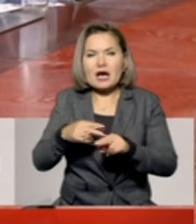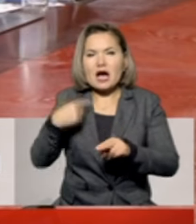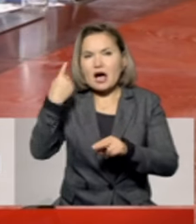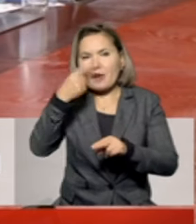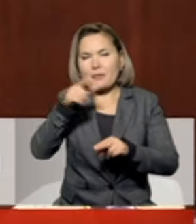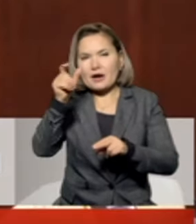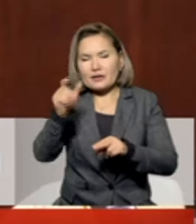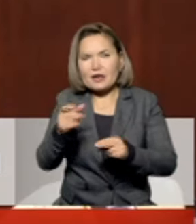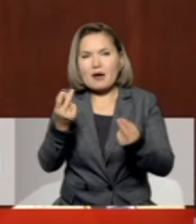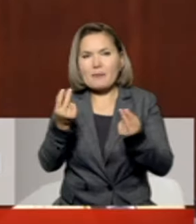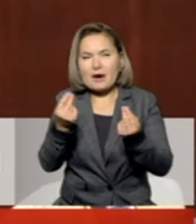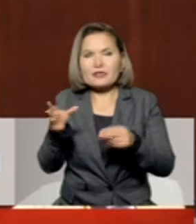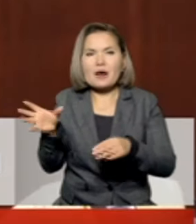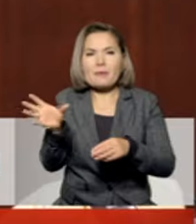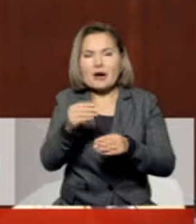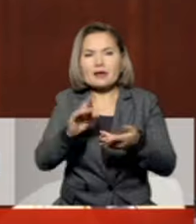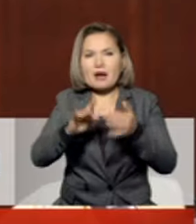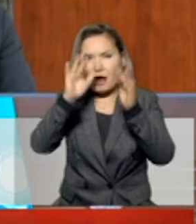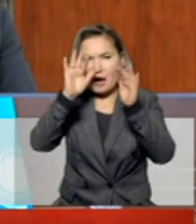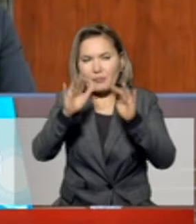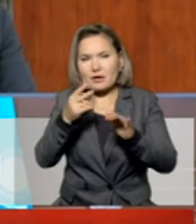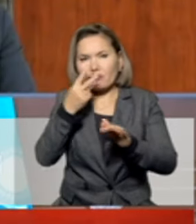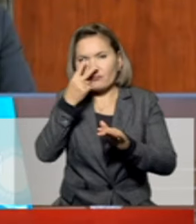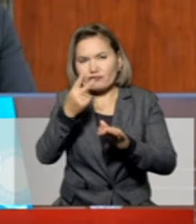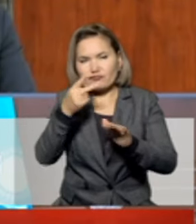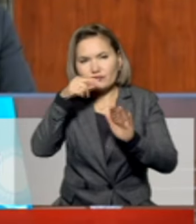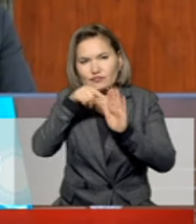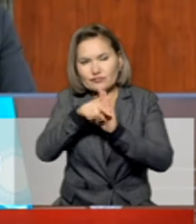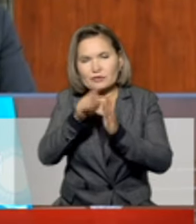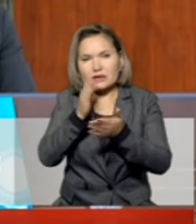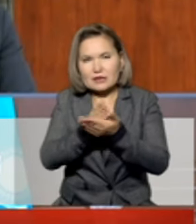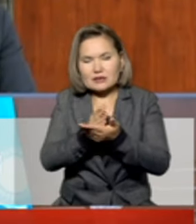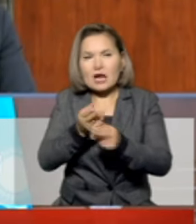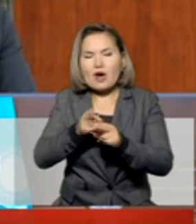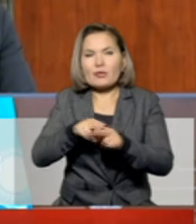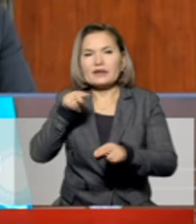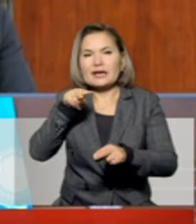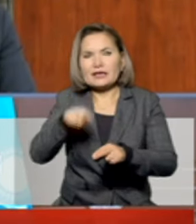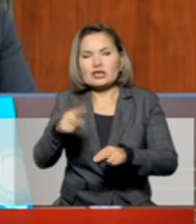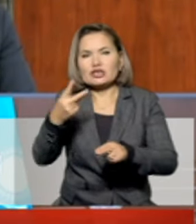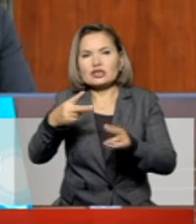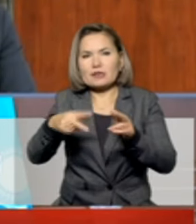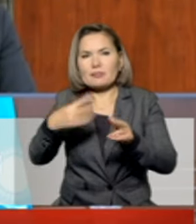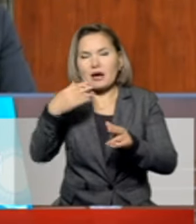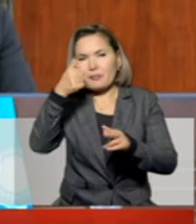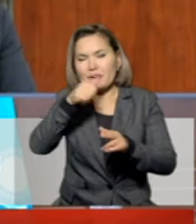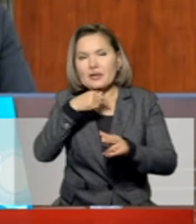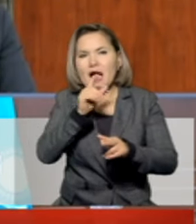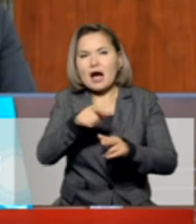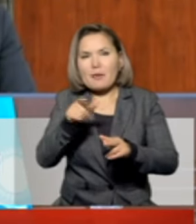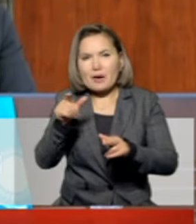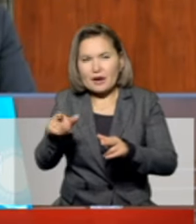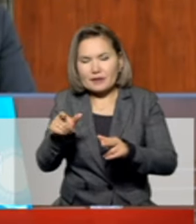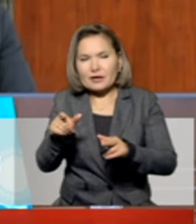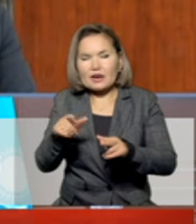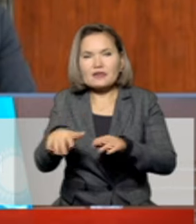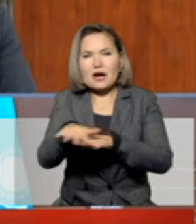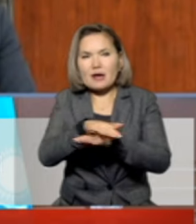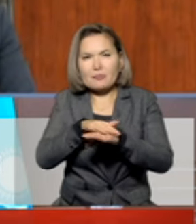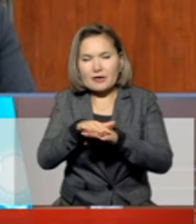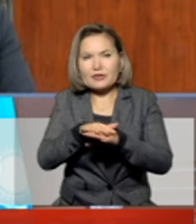тұлғалардың активтері бойынша барлық ақпарат бар. Сондықтан мен 2025 жылы азаматтардың қалған